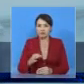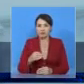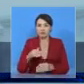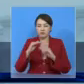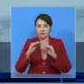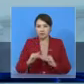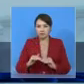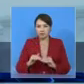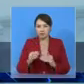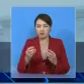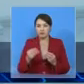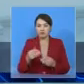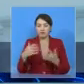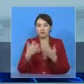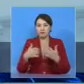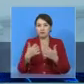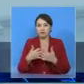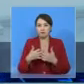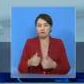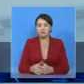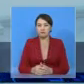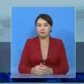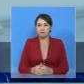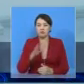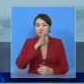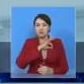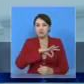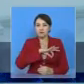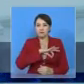удешевления стоимости препаратов, использованных